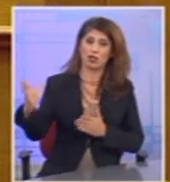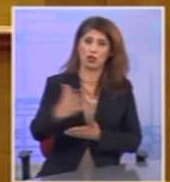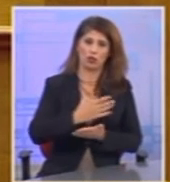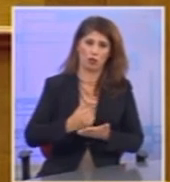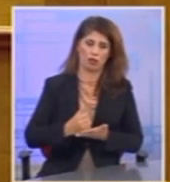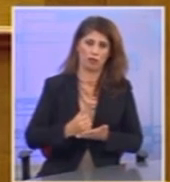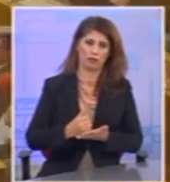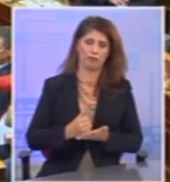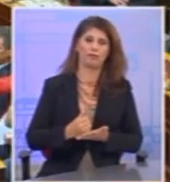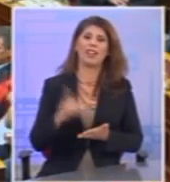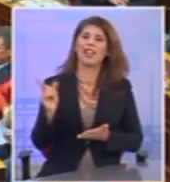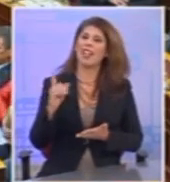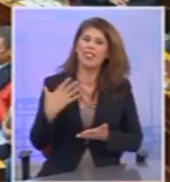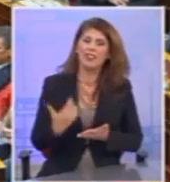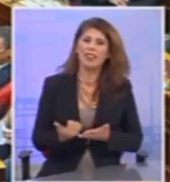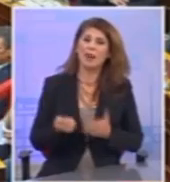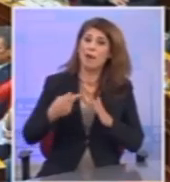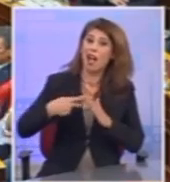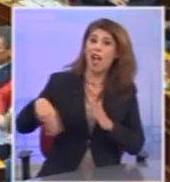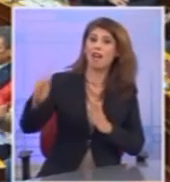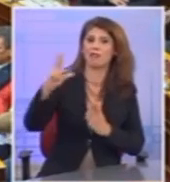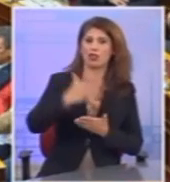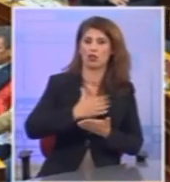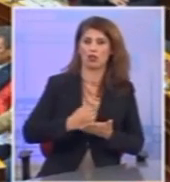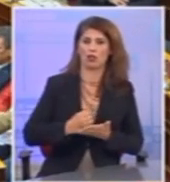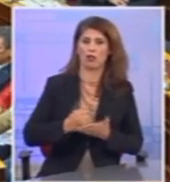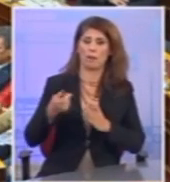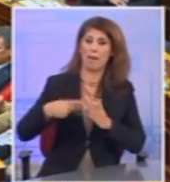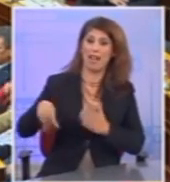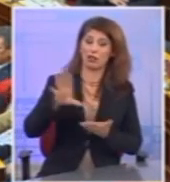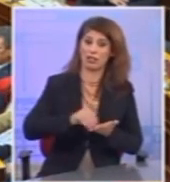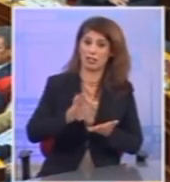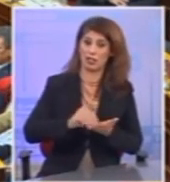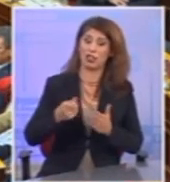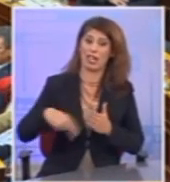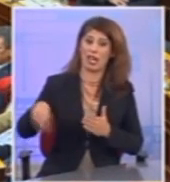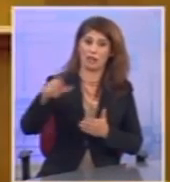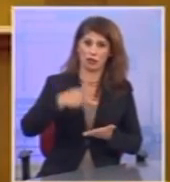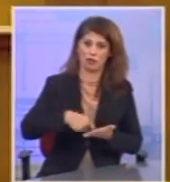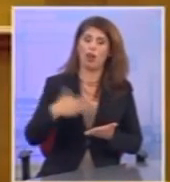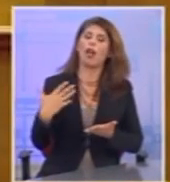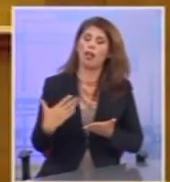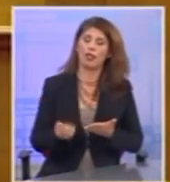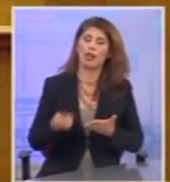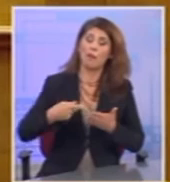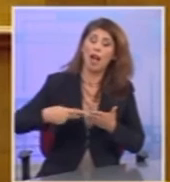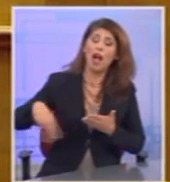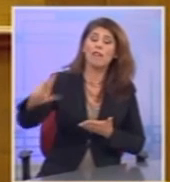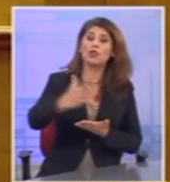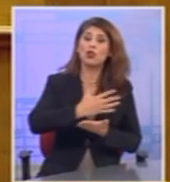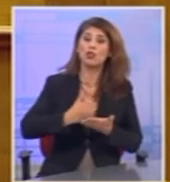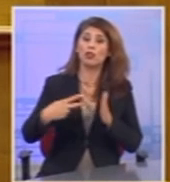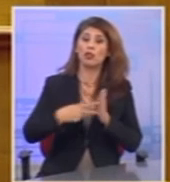εσόδων. Δεν είχαμε αύξηση των εσόδων με αύξηση της κατανάλωσης και αύξηση των φόρων, θα έχουμε αύξηση των εσόδων